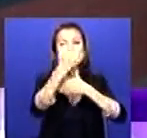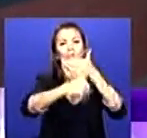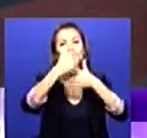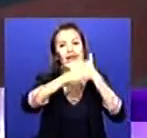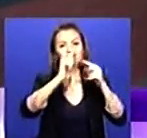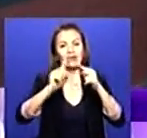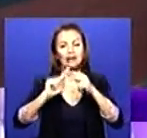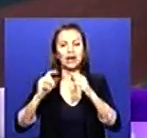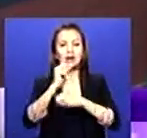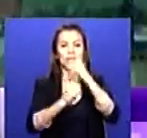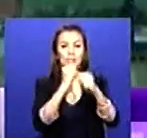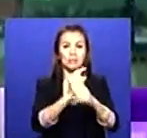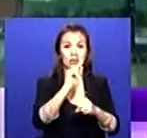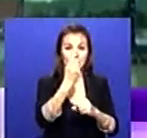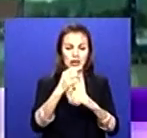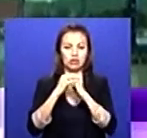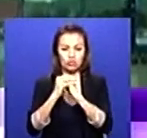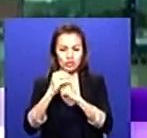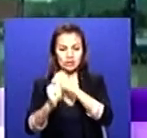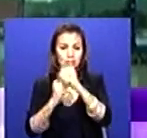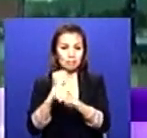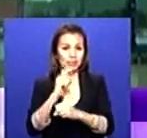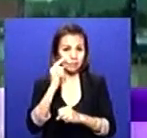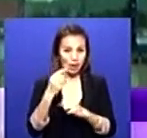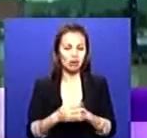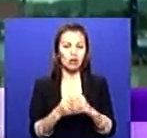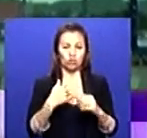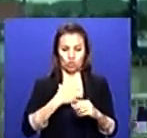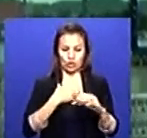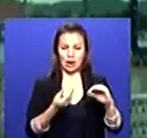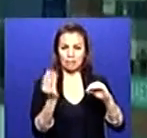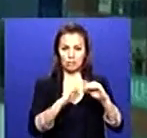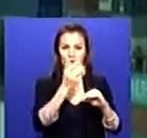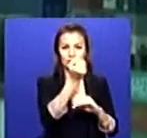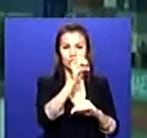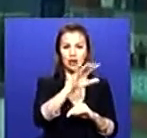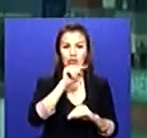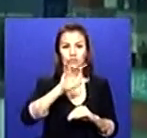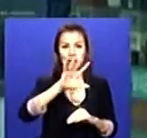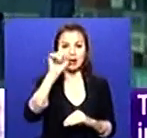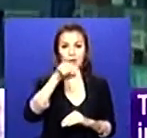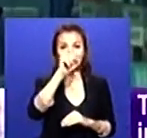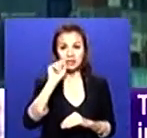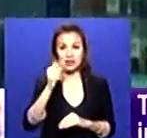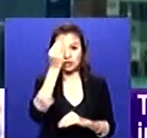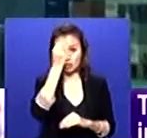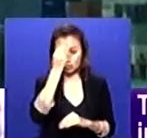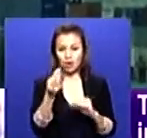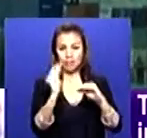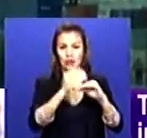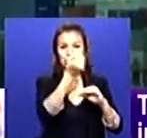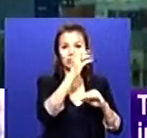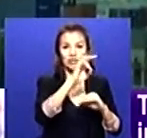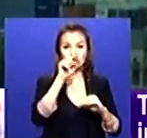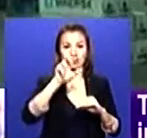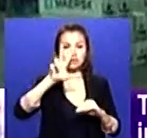ใหม่แล้วก็ตรุษจีนซึ่งเป็นช่วงที่การส่งออกนั้นเพิ่มขึ้นในตลาดหลักถึงร้อยละ 15.5 โดยญี่ปุ่นเพิ่มขึ้นร้อยละ 7.3 สหรัฐอเ